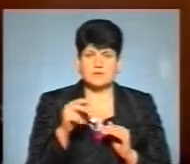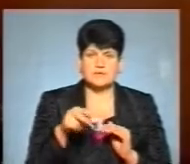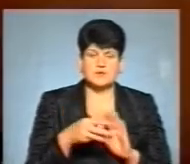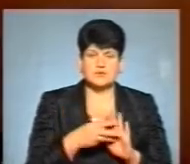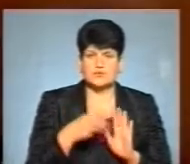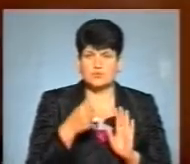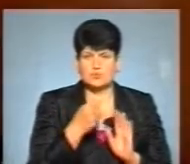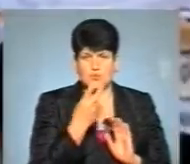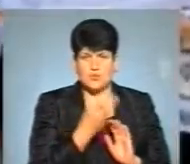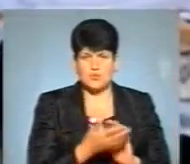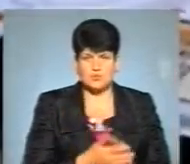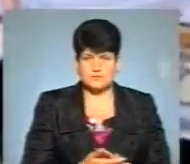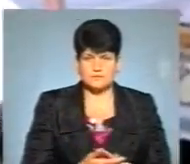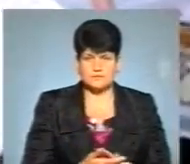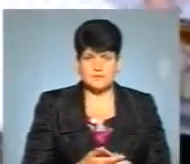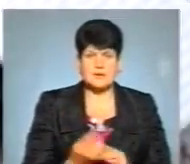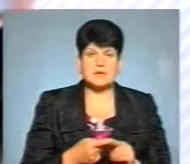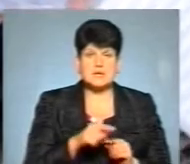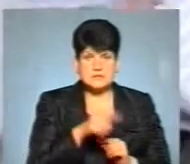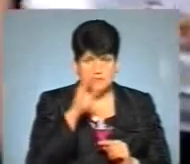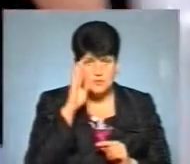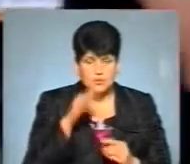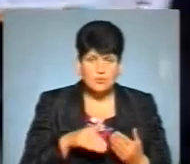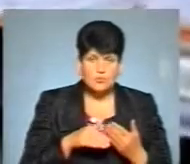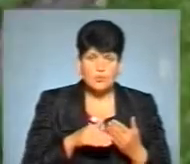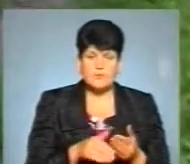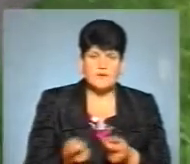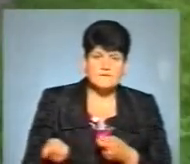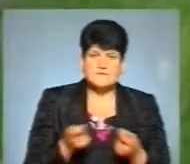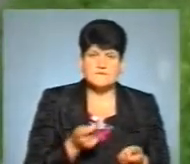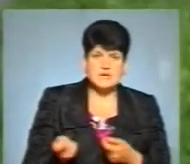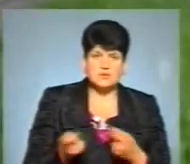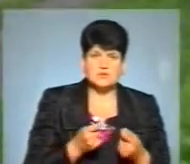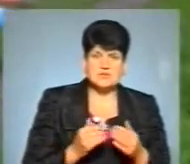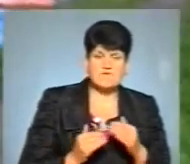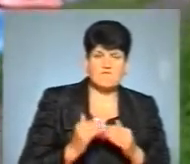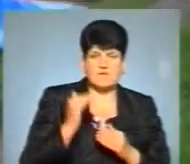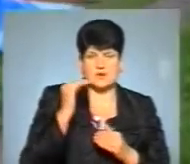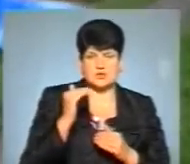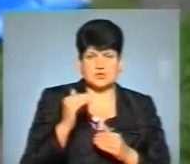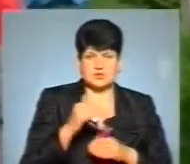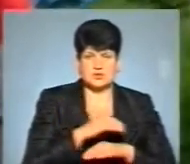2008 року. Ці чоловіки допомагають односельцям виносити речі вище по вулиці Шевченка.